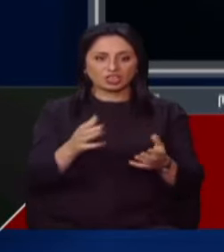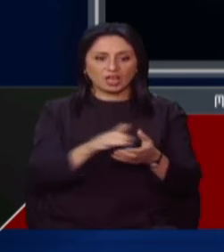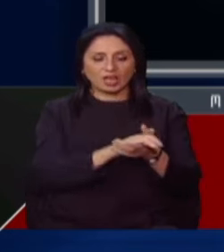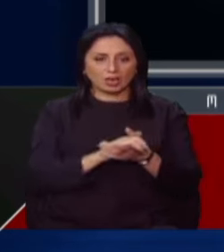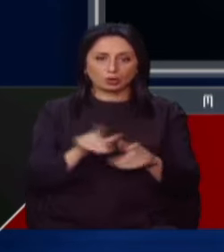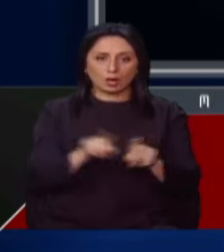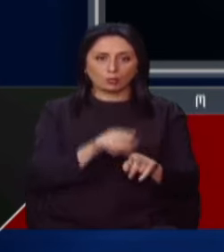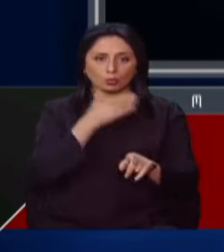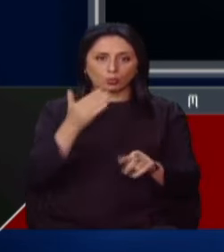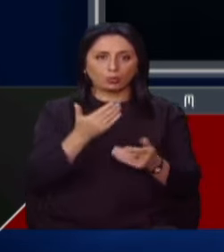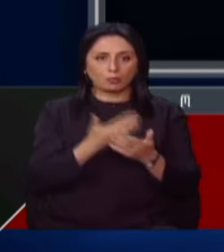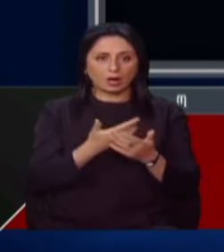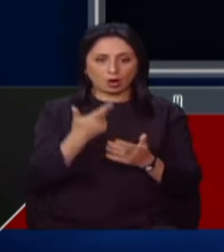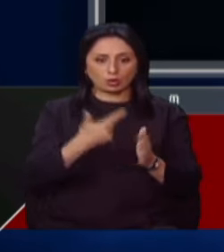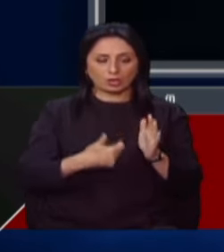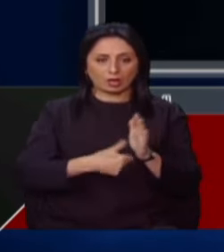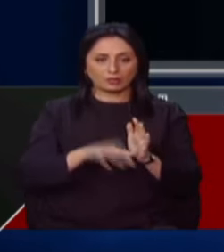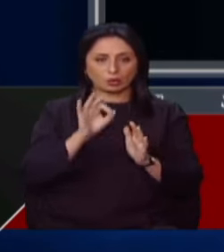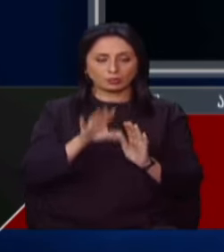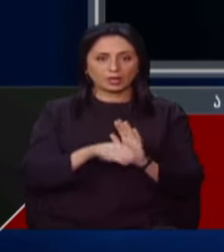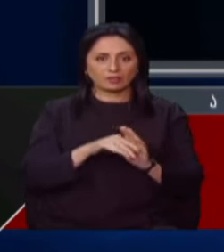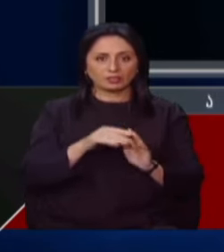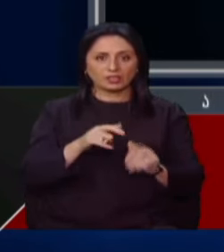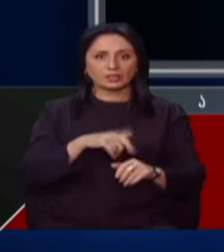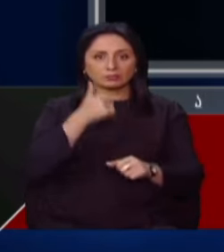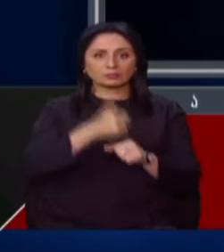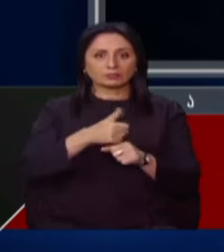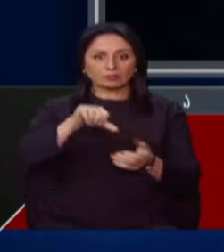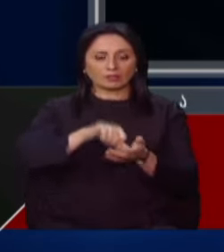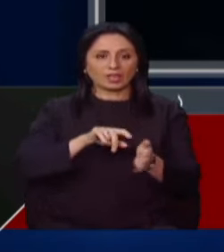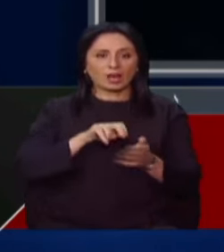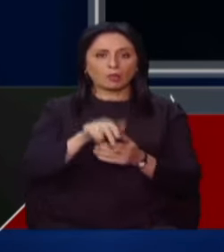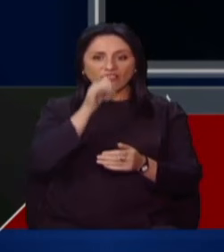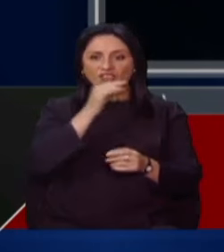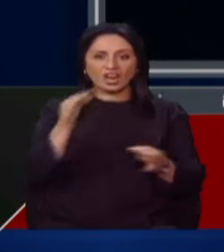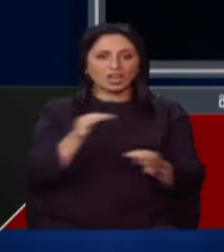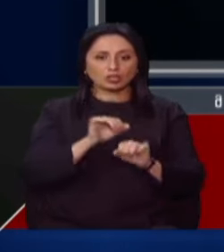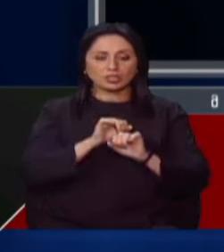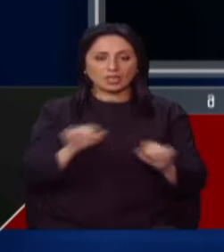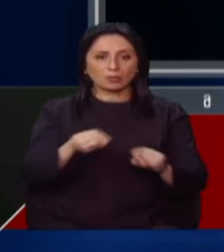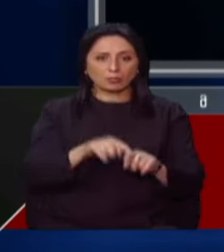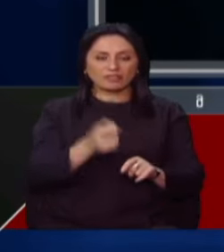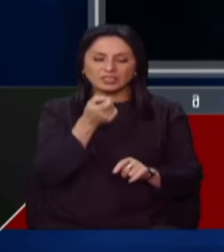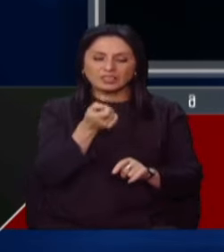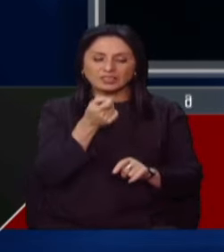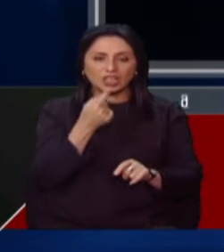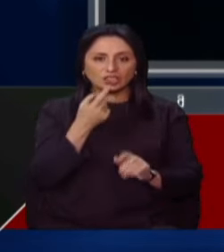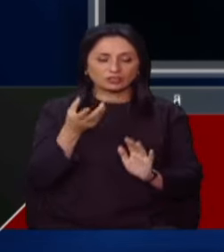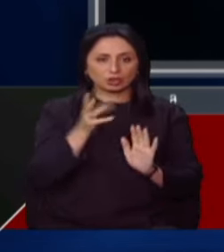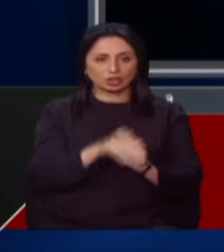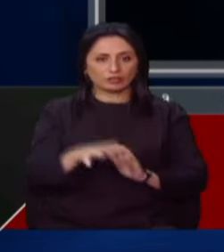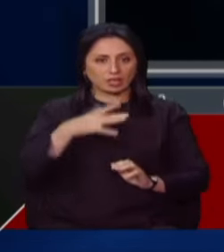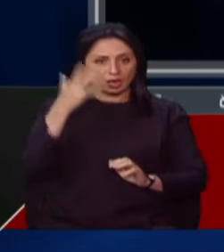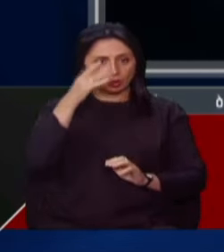ერთიანობის უპრეცედენტო მაგალითი და 26 ოქტომბრის არჩევნებზე ქუდზე კაცი გამოვიდეთ, რათა ვერავინ ვერასდროს გაბედოს, რომ იოტისოდენა ეჭვი მაინც